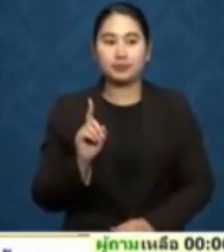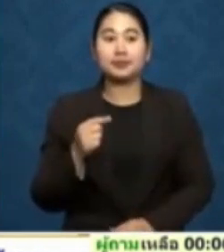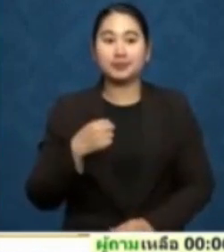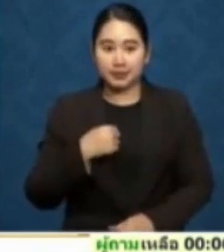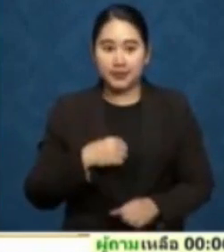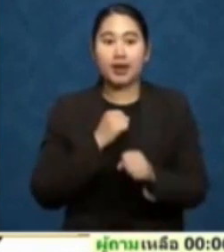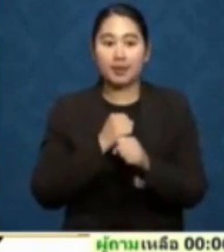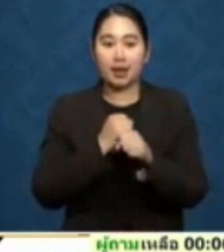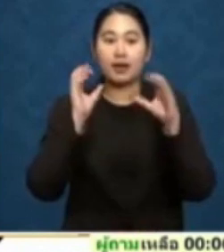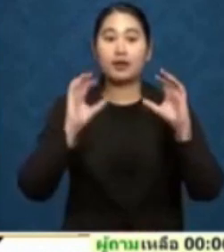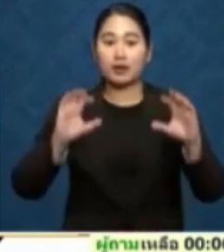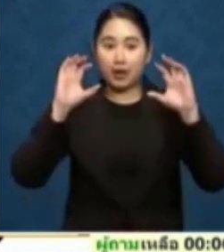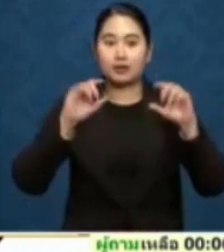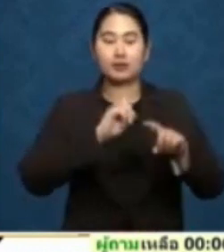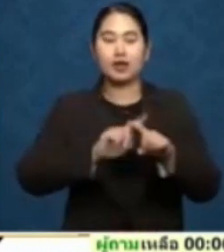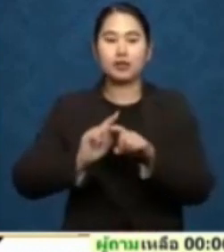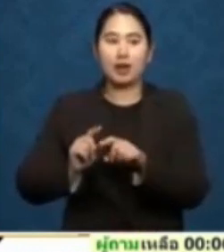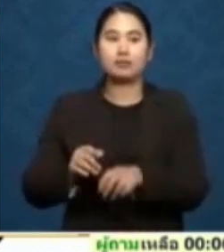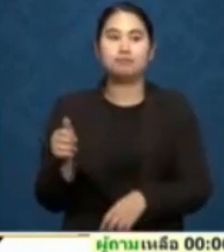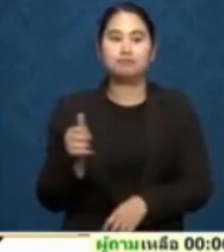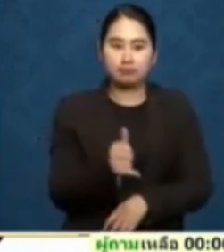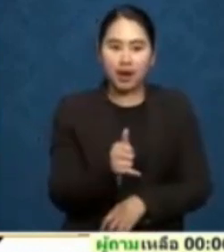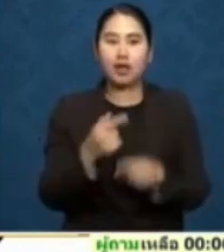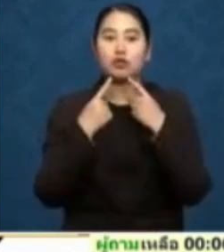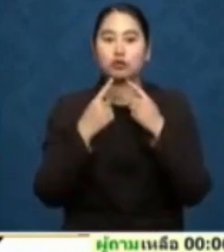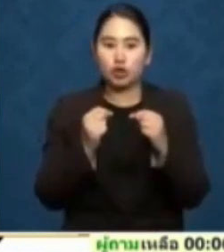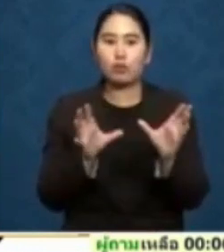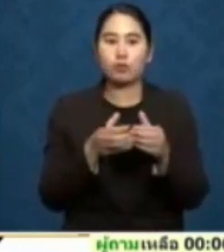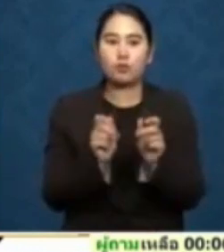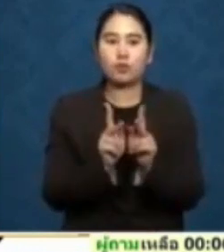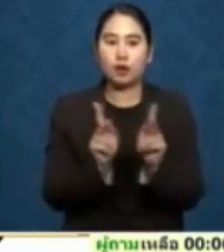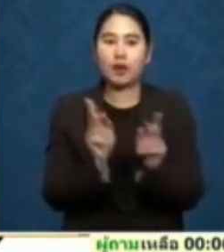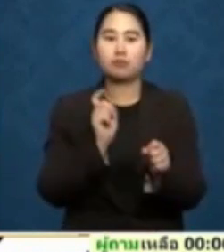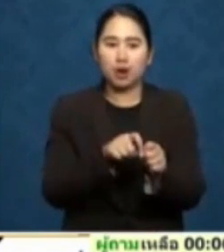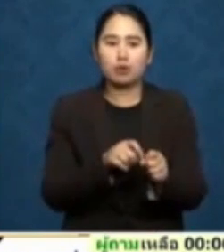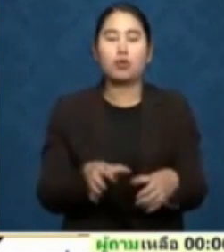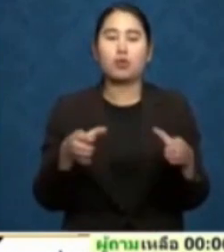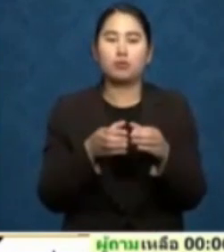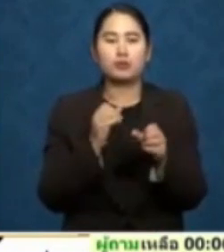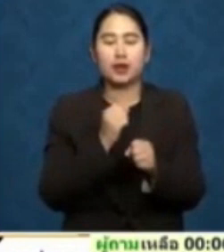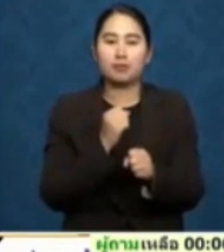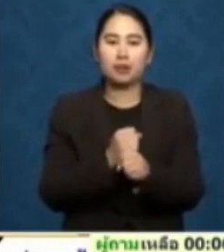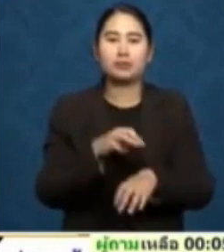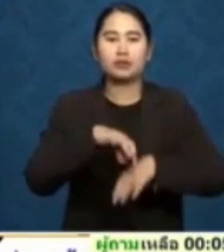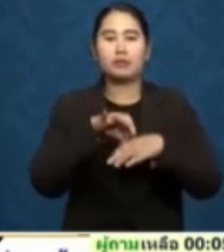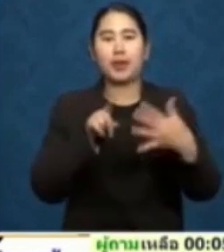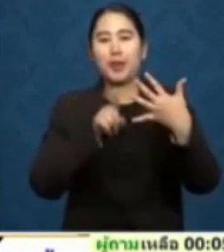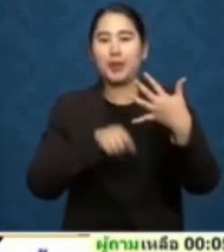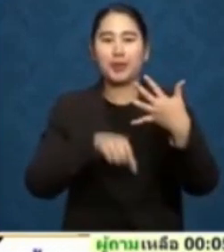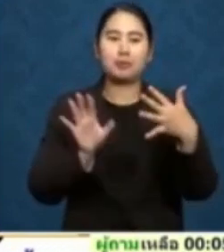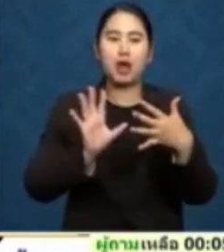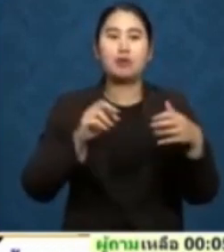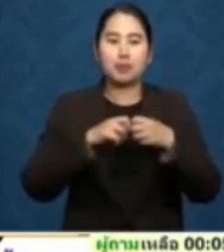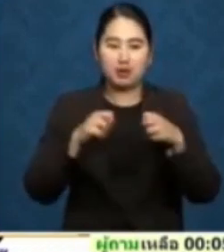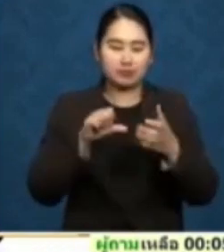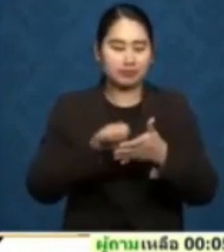างๆเนี่ยเข้ามาตอบคำถามในคณะกรรมการบ้างไม่ใช่ส่งแต่ตัวเล็กๆตัวน้อยๆมาเพราะการจัดการก็จะไม่ได้แก้ปัญหาใดๆทั้งสิ้นข